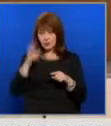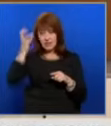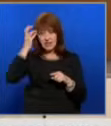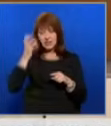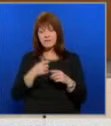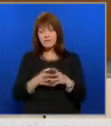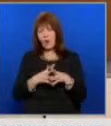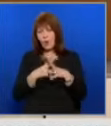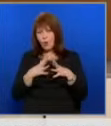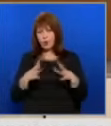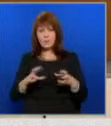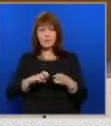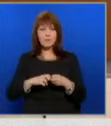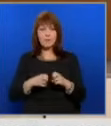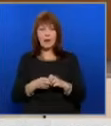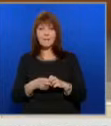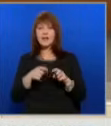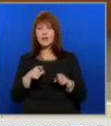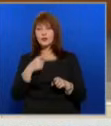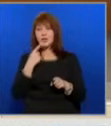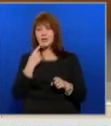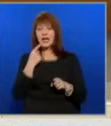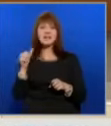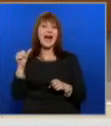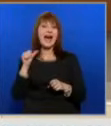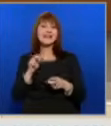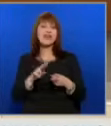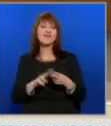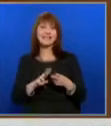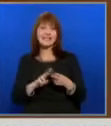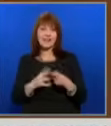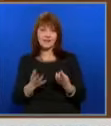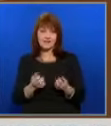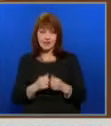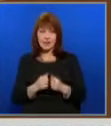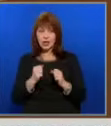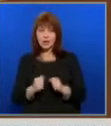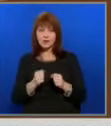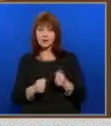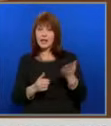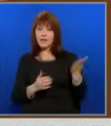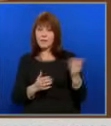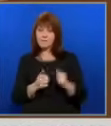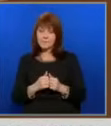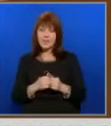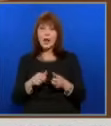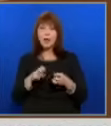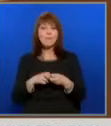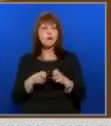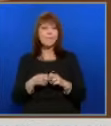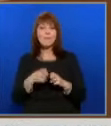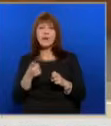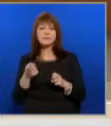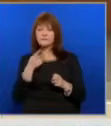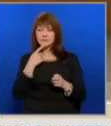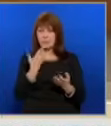проблем. И той се казва Асен Василев и стои ето там. И проблема е, защото нещата, които той